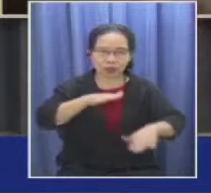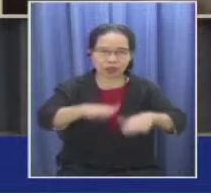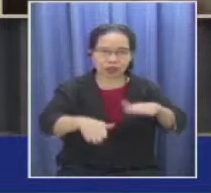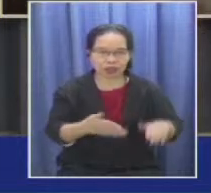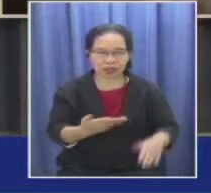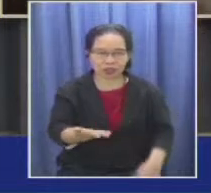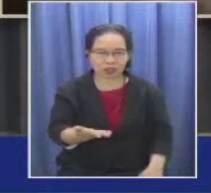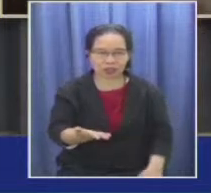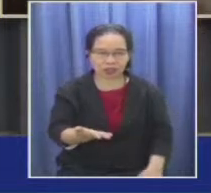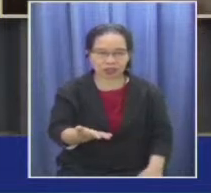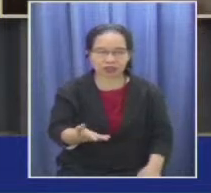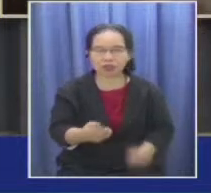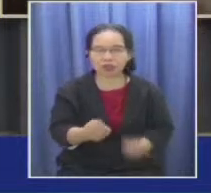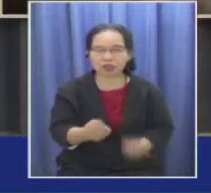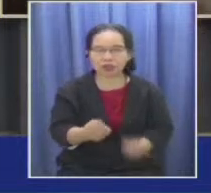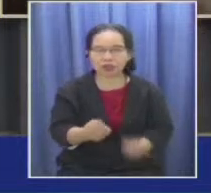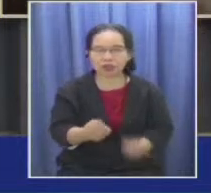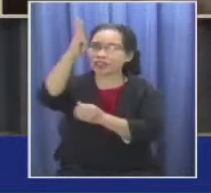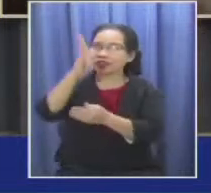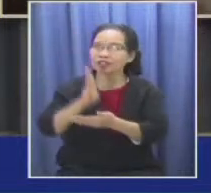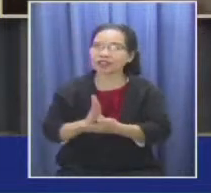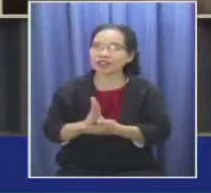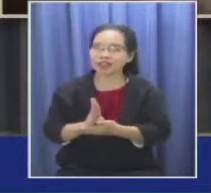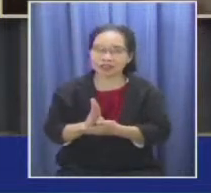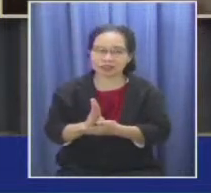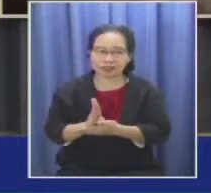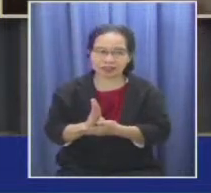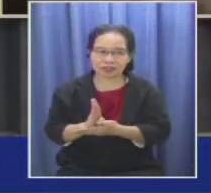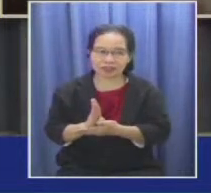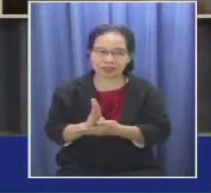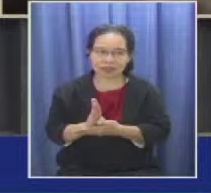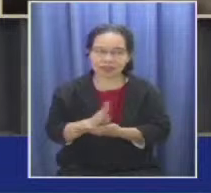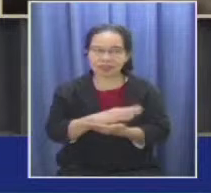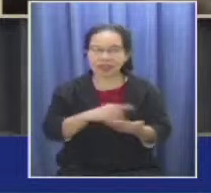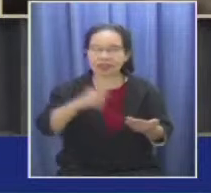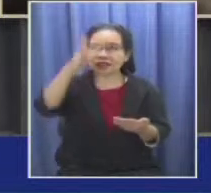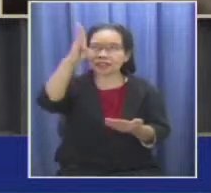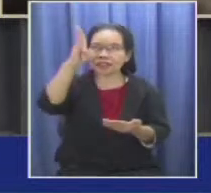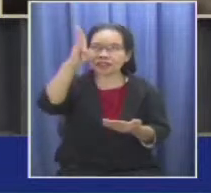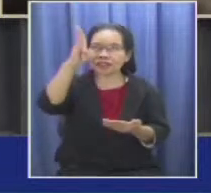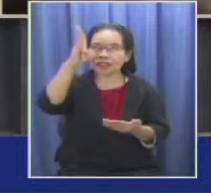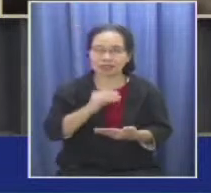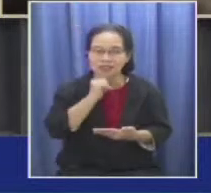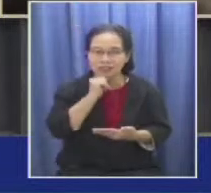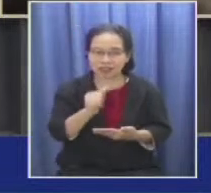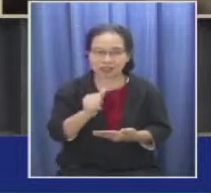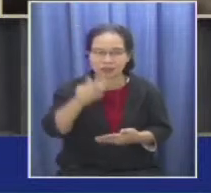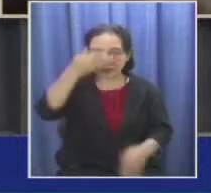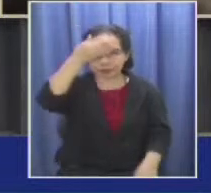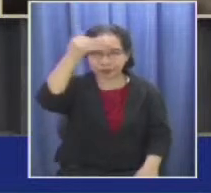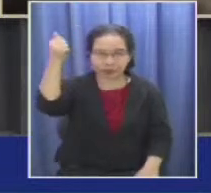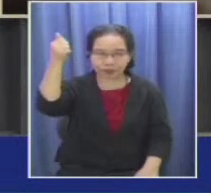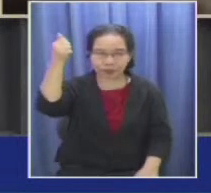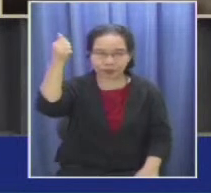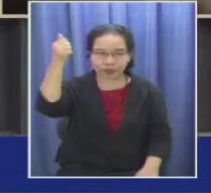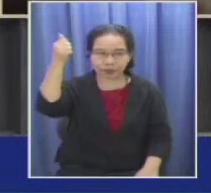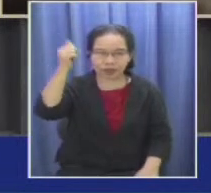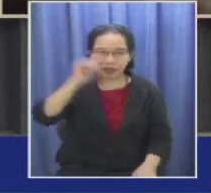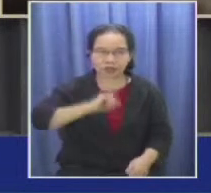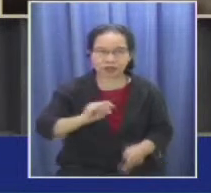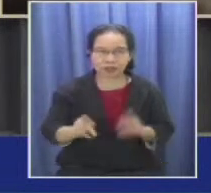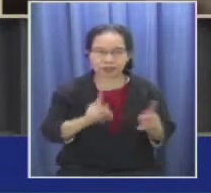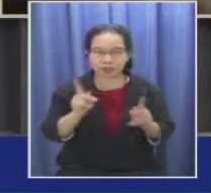wapa adwuma akere a wunya bi enti onua odi ye so hwekeke di ka bompa ya ansa na wakopa adwuma sere